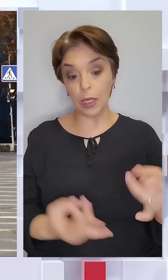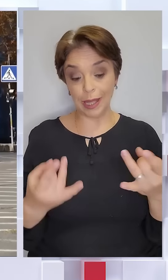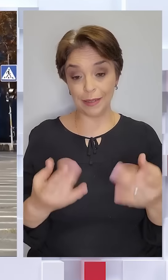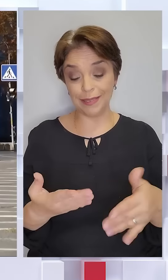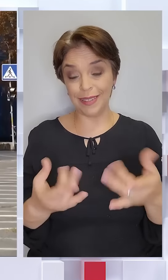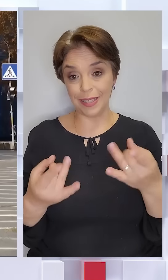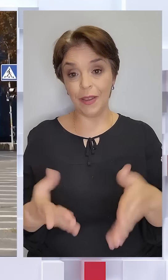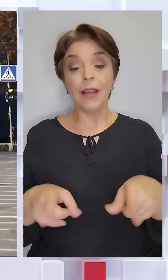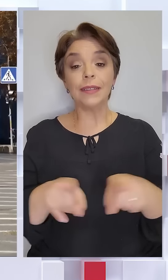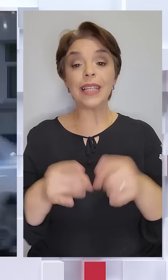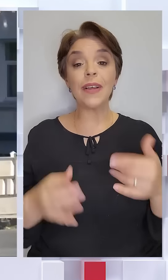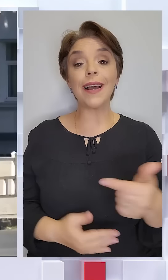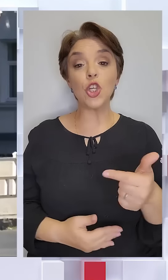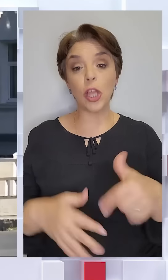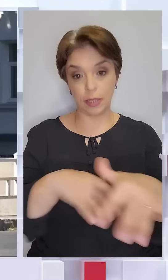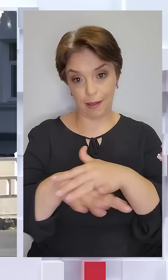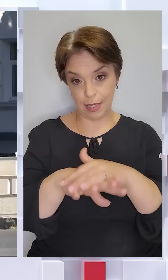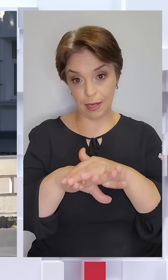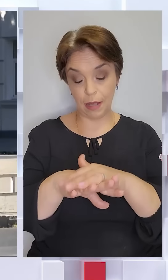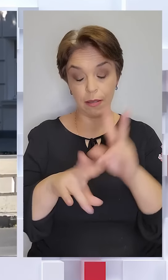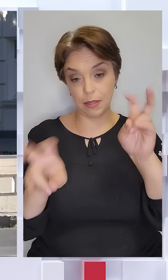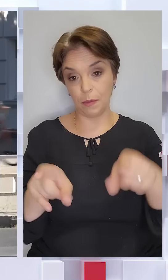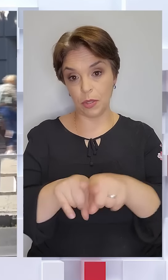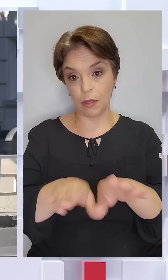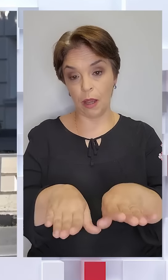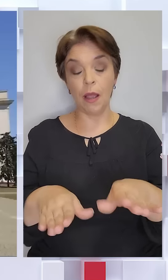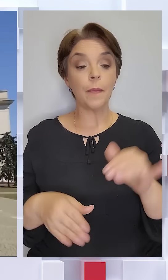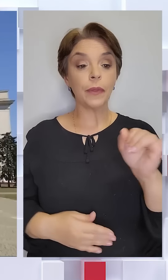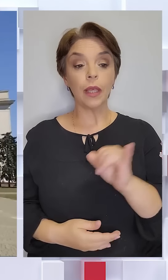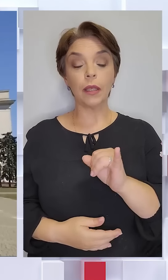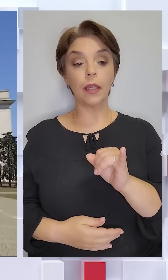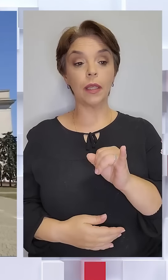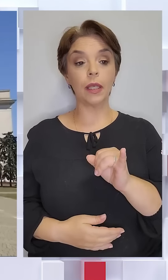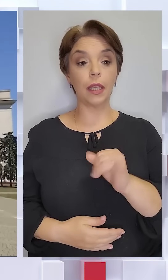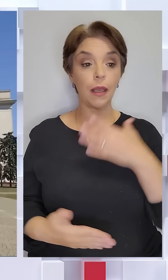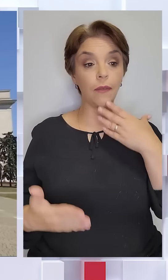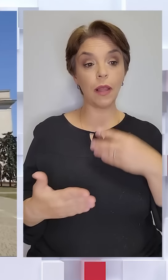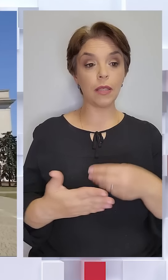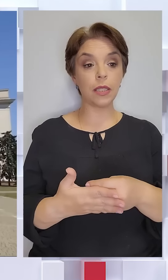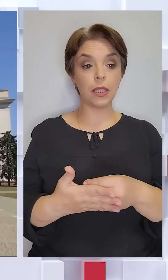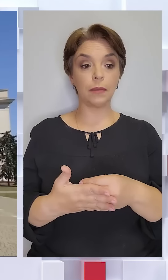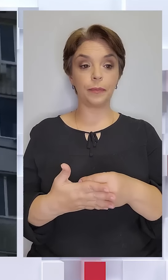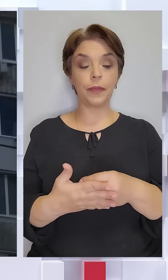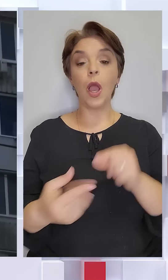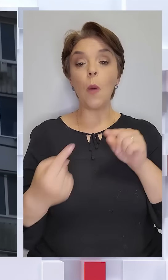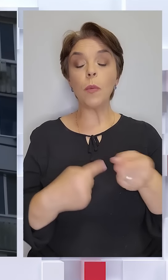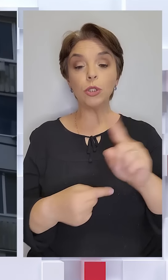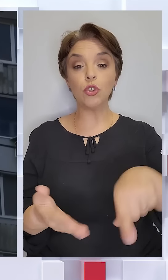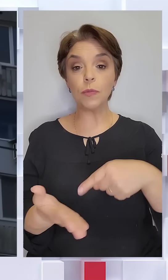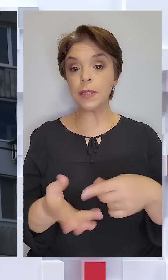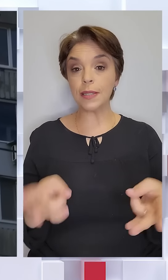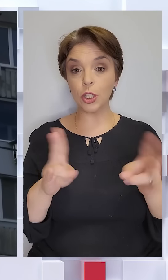цивільне, так зване цивільне населення, називаємо це так. І Власне, попри те, що в